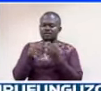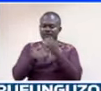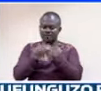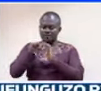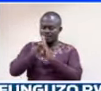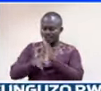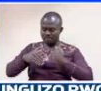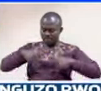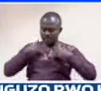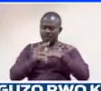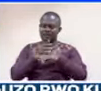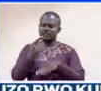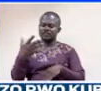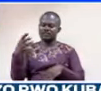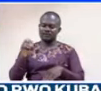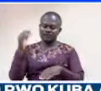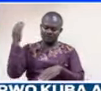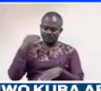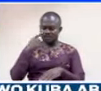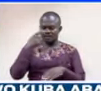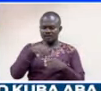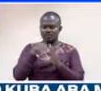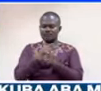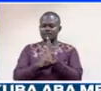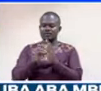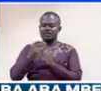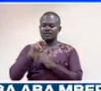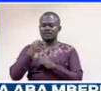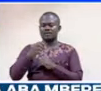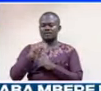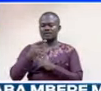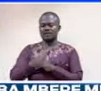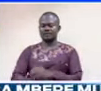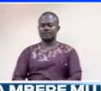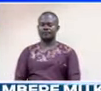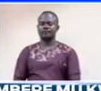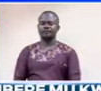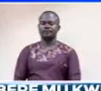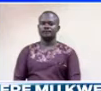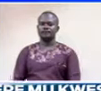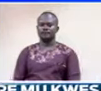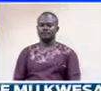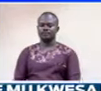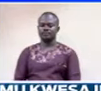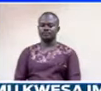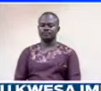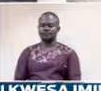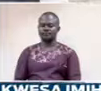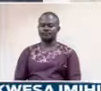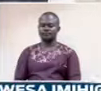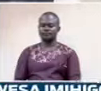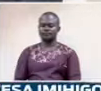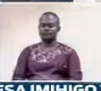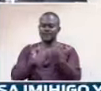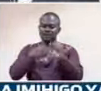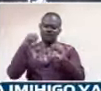bagera ku 150 iherutse kuboneka mu karere ka Nyarugenge. Inkuru irambuye twayiteguye na Bienvenue Redemptus.